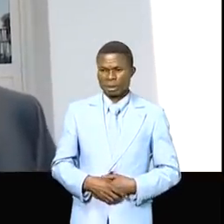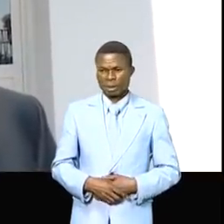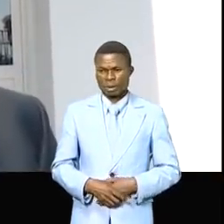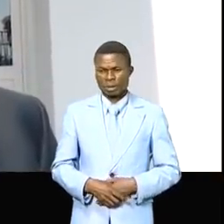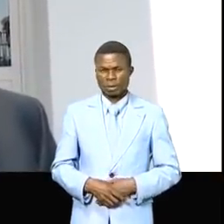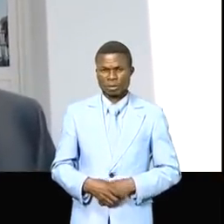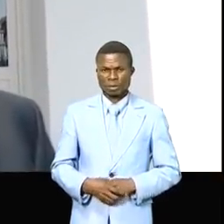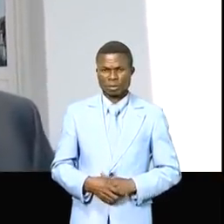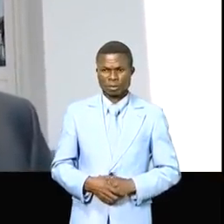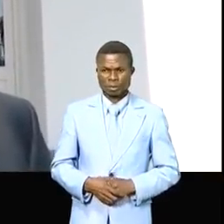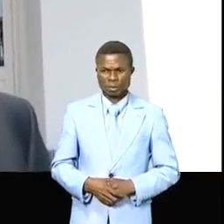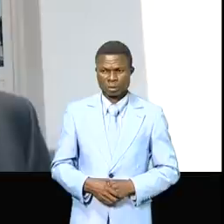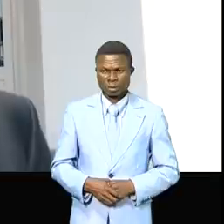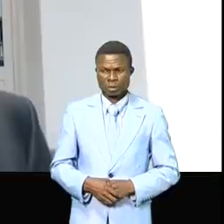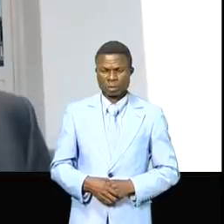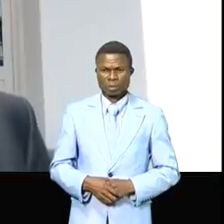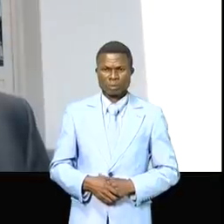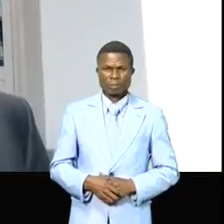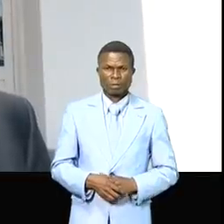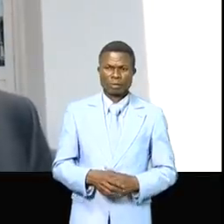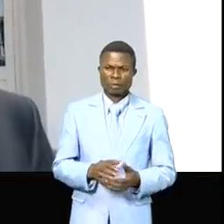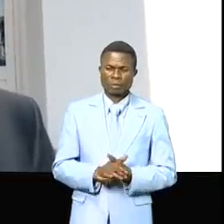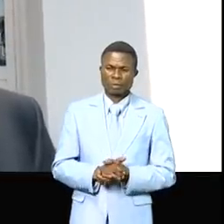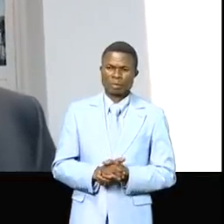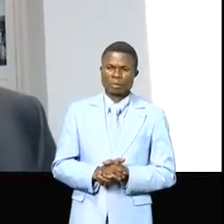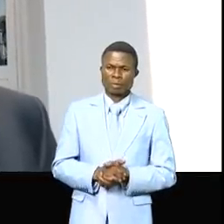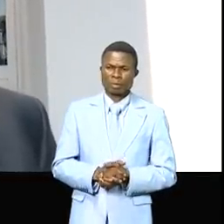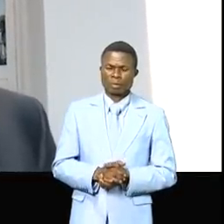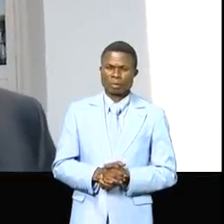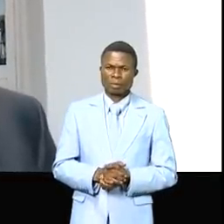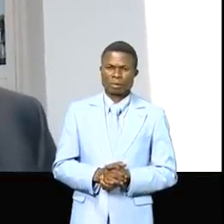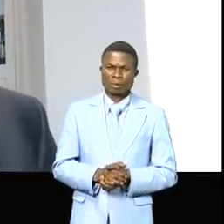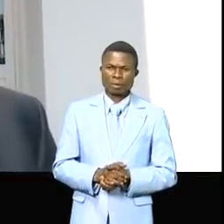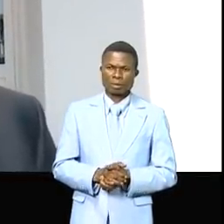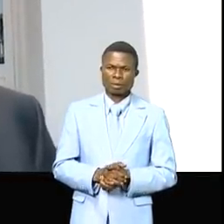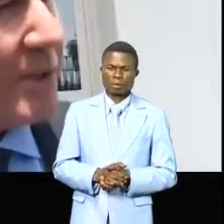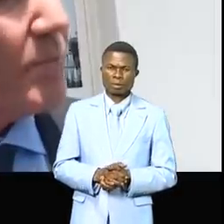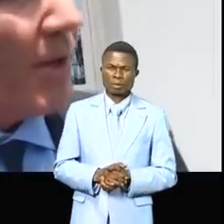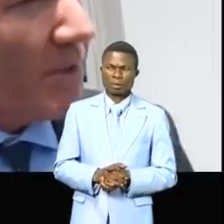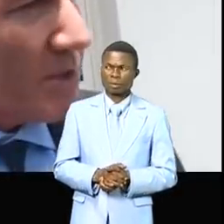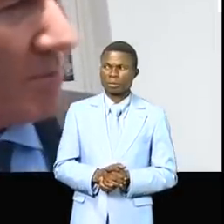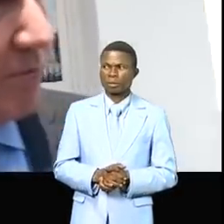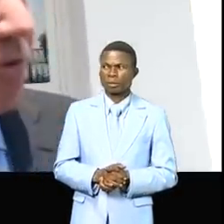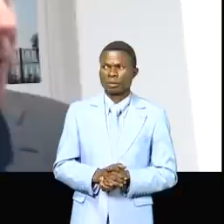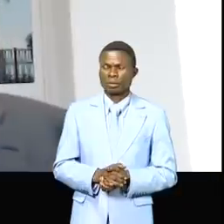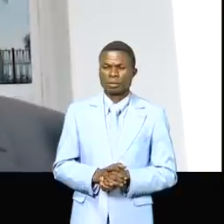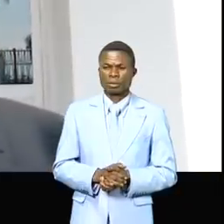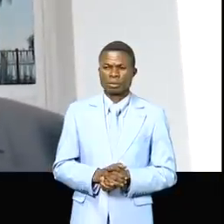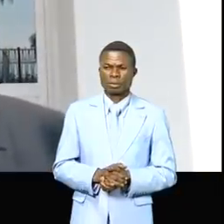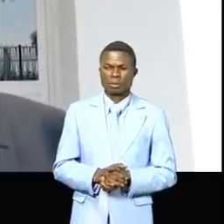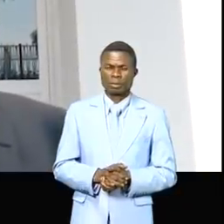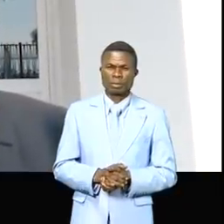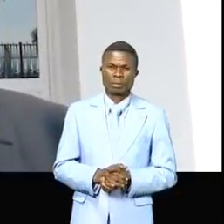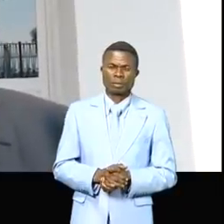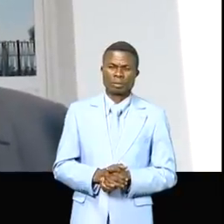au pays, et nous paierons plus de royalties et de taxes au pays. Ce n'est pas la première fois que je rencontre